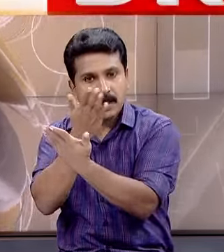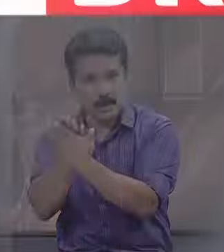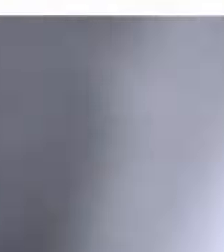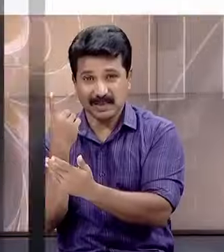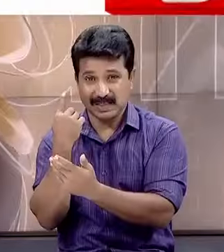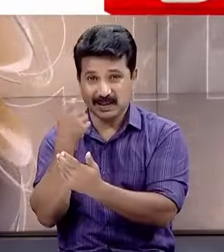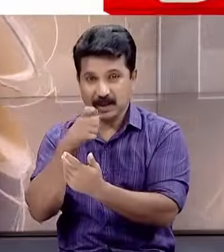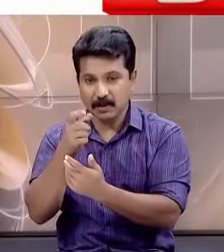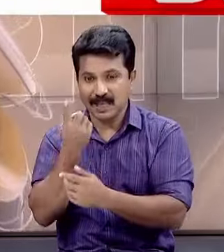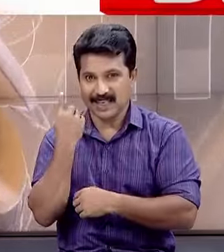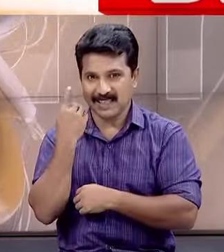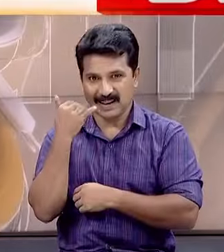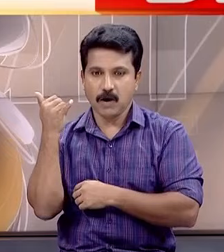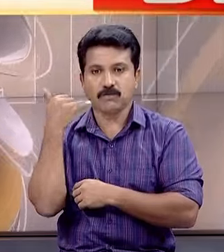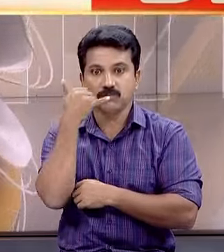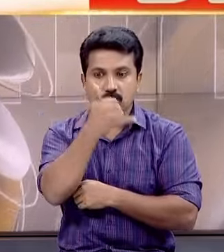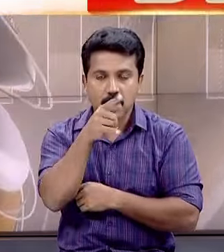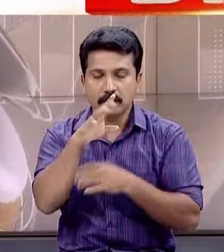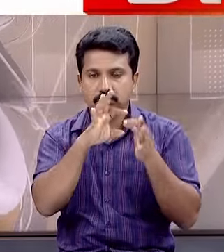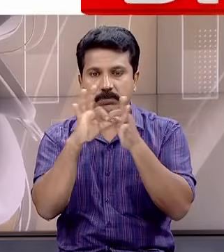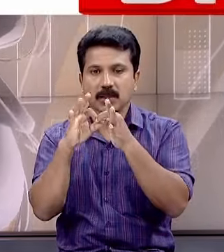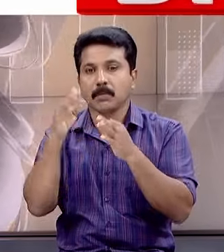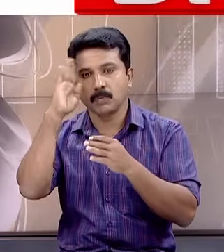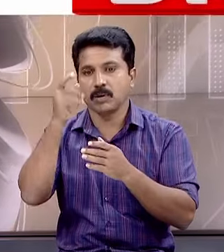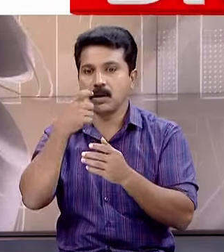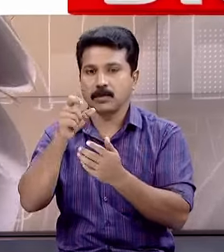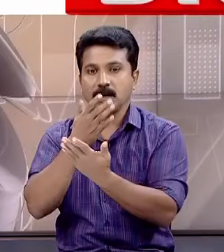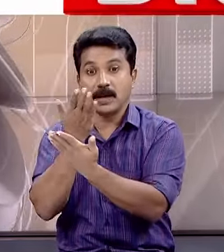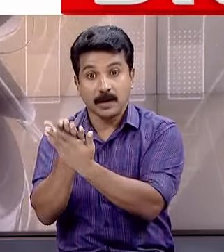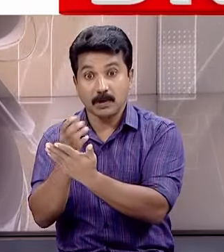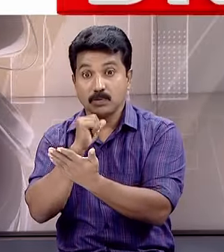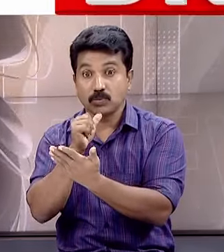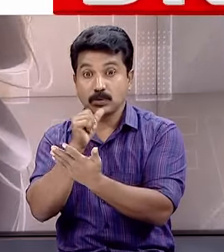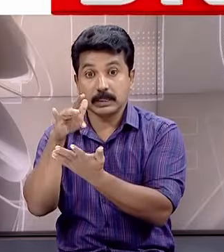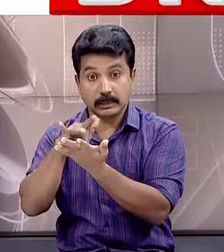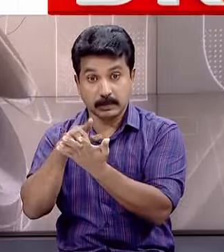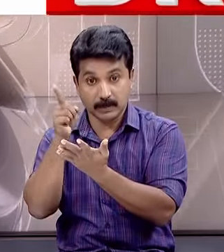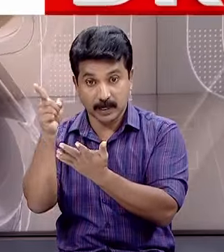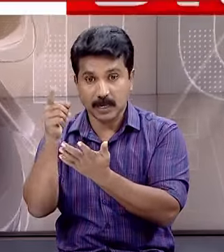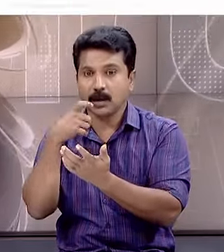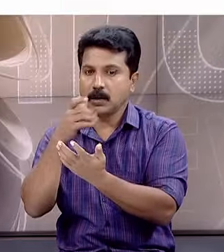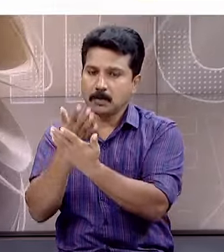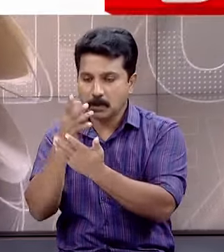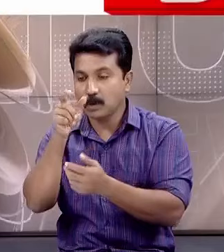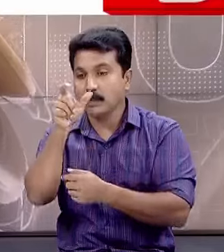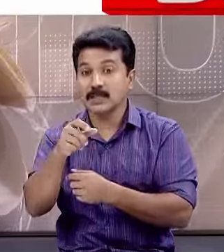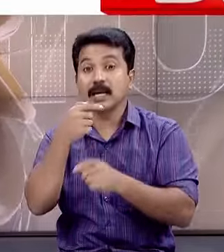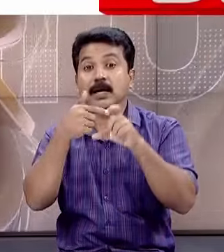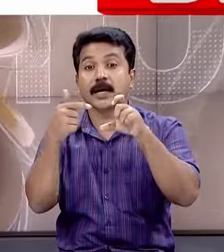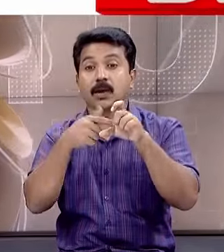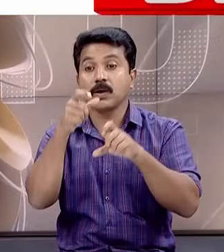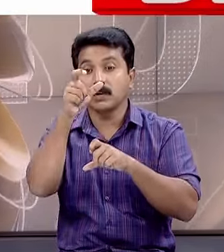സൂരജ് സന്തോഷിന് വന്ന ഒരു ഫോൺ കോളുമായി ബന്ധപ്പെട്ടാണ്. ഇതേ തുടർന്നാണ് ഈ പൂജപ്പുര പോലീസ് രജിസ്റ്റർ ചെയ്ത കേസിൽ ഇപ്പോൾ അറസ്റ്റ് ഉണ്ടായിരിക്കുന്നത്. എറണാകുളം